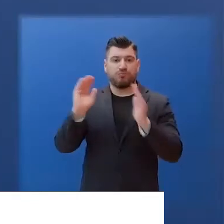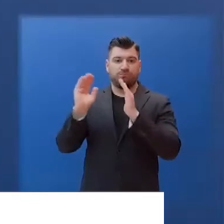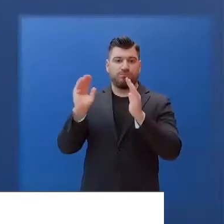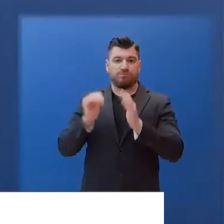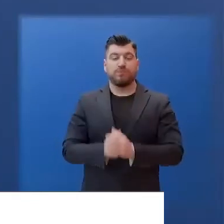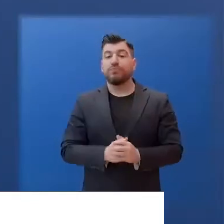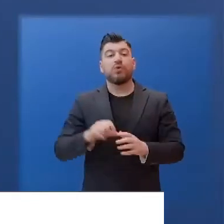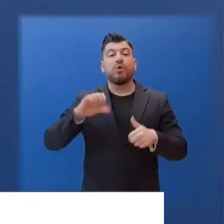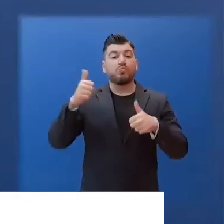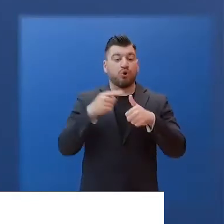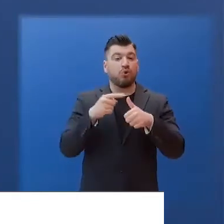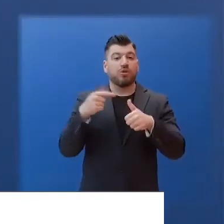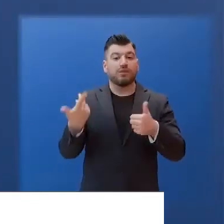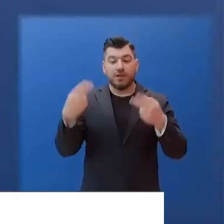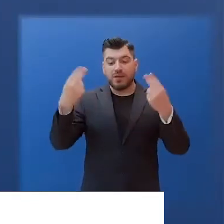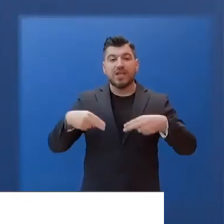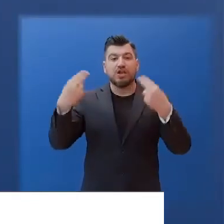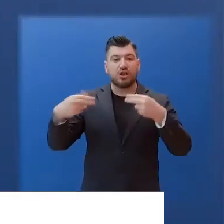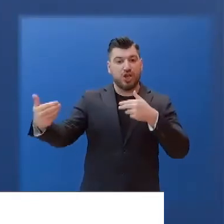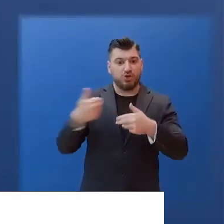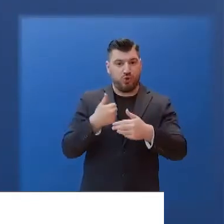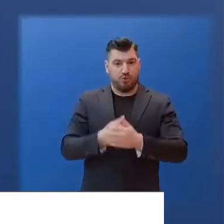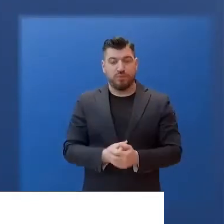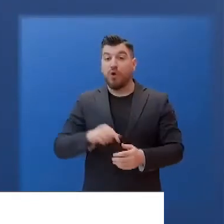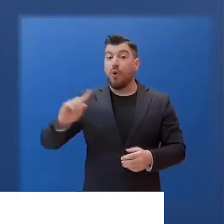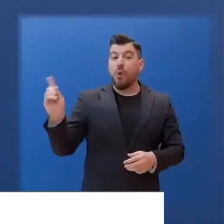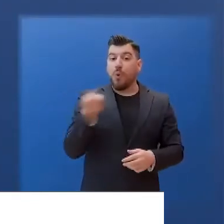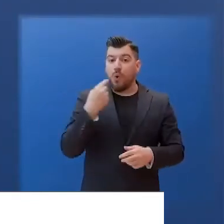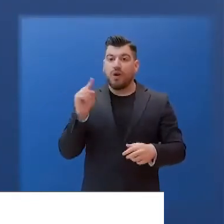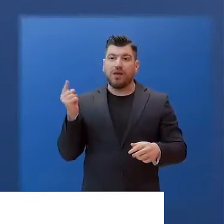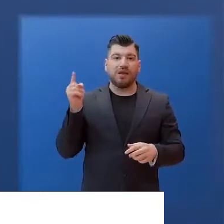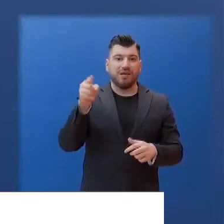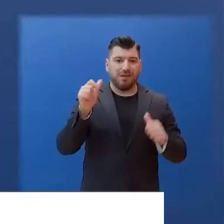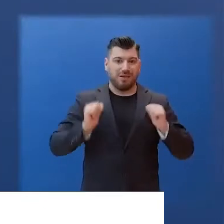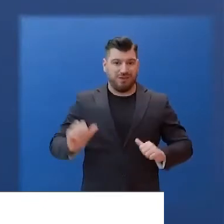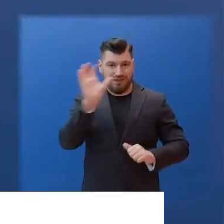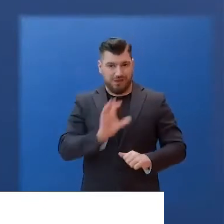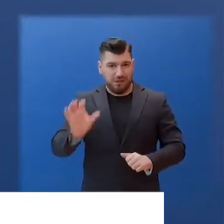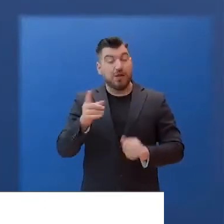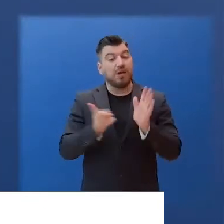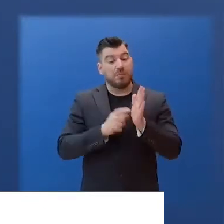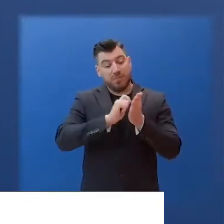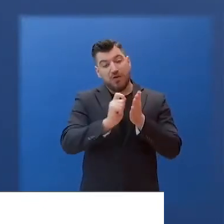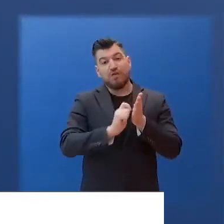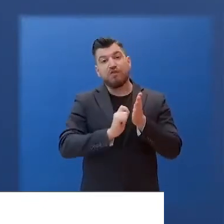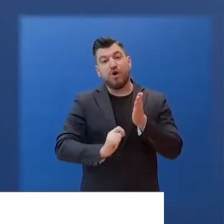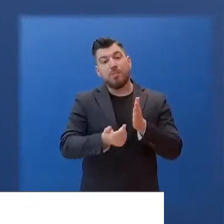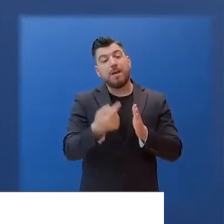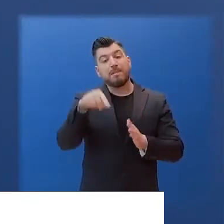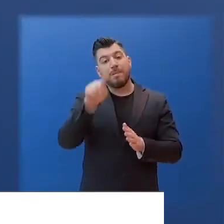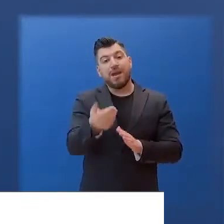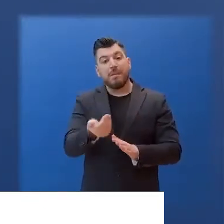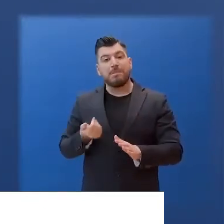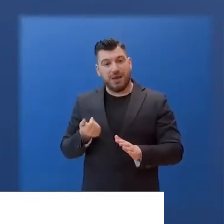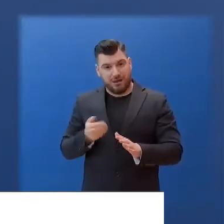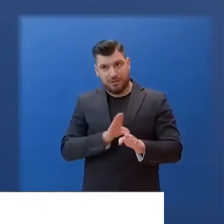πύλες εισόδου. Όλοι οι ταξιδιώτες οφείλουν να συμπληρώνουν την ηλεκτρονική φόρμα PLF μέχρι και μία μέρα πριν από το ταξίδι